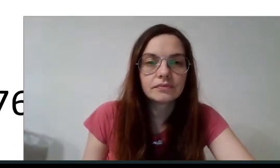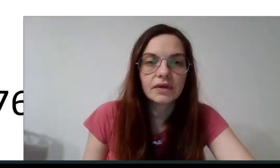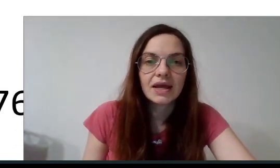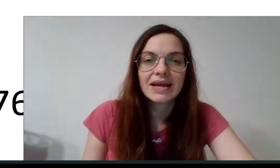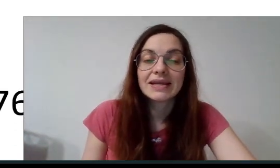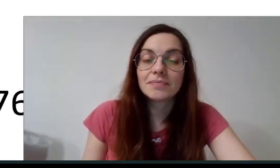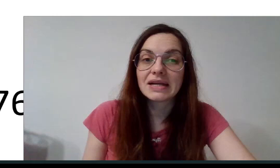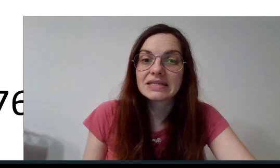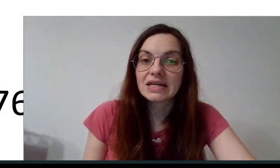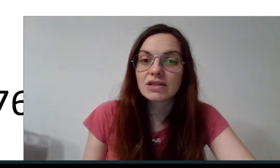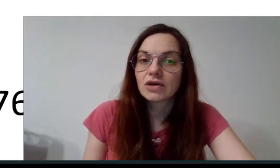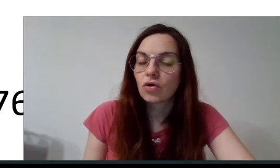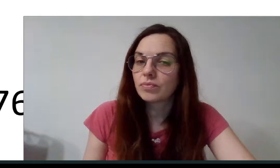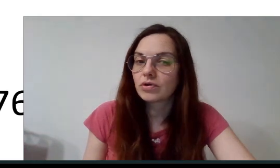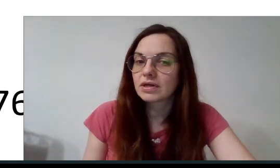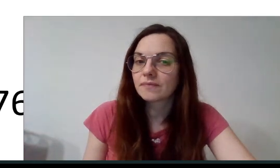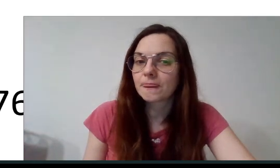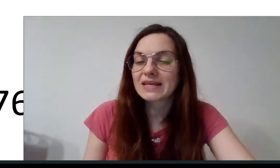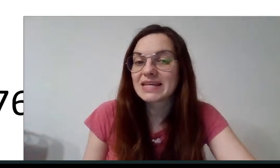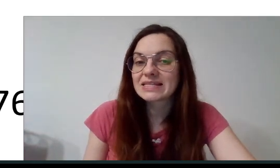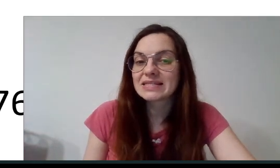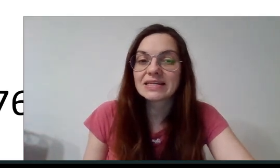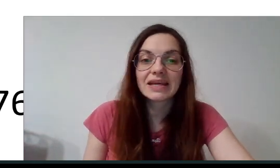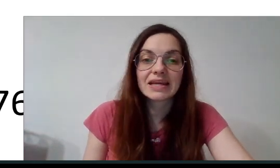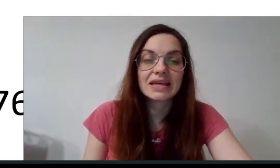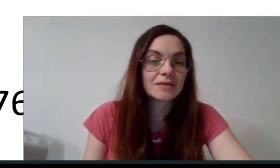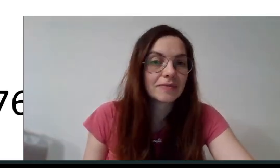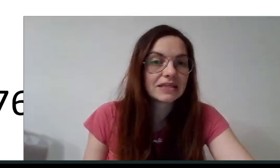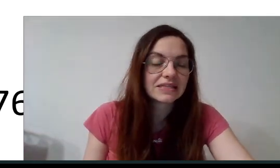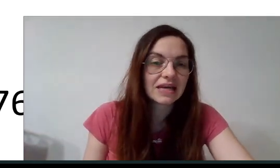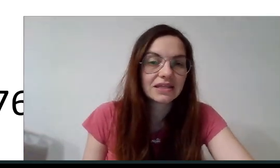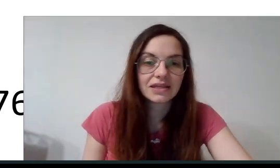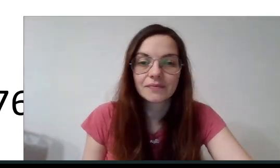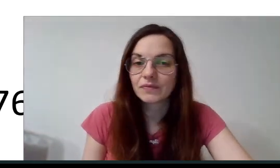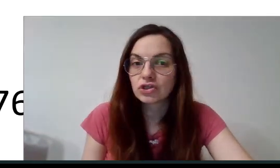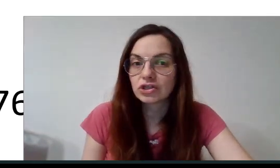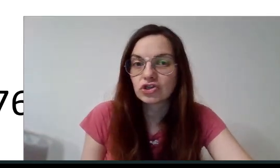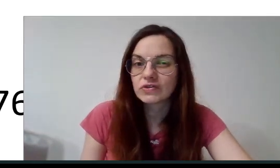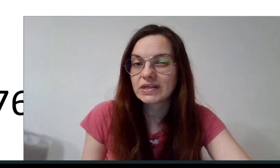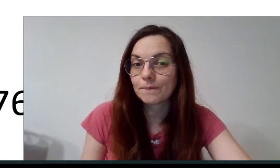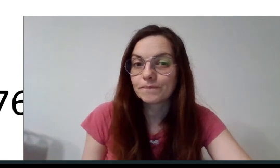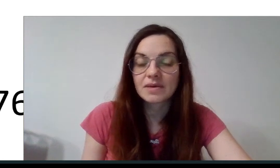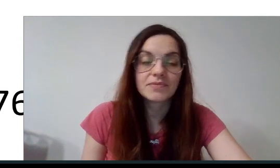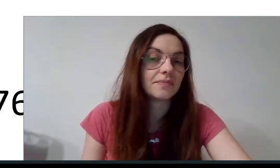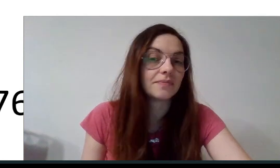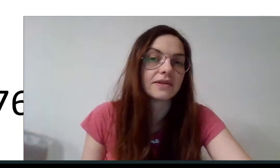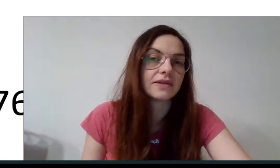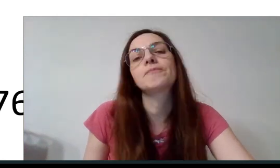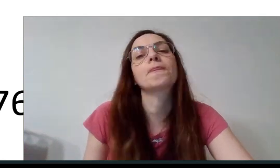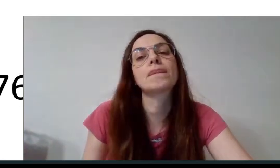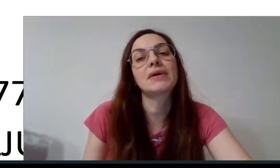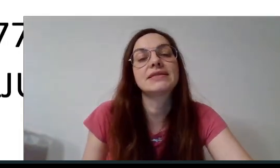Die Mahlzeit, obrok, das Essen, Gericht, Mahlzeit, znači nešto što se njam njam jede.